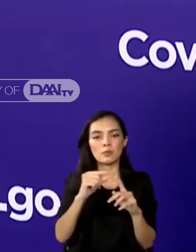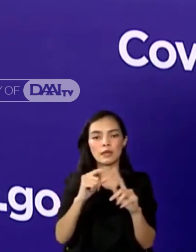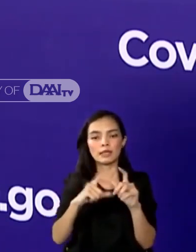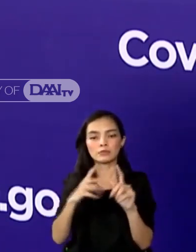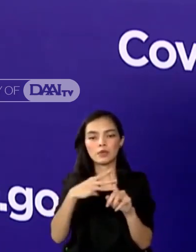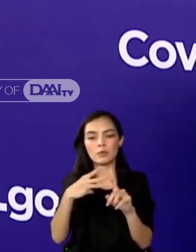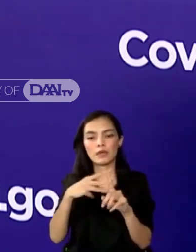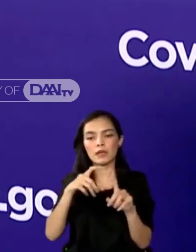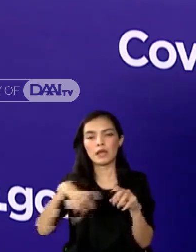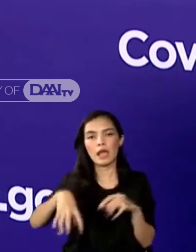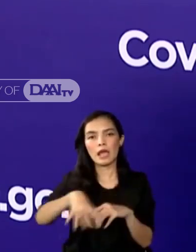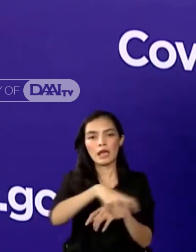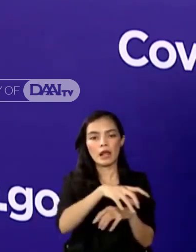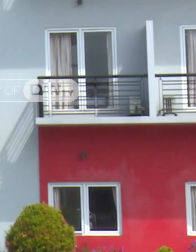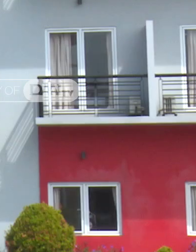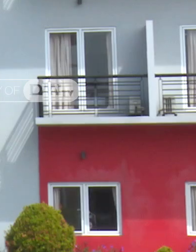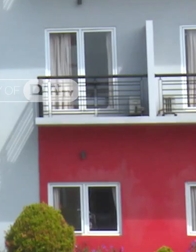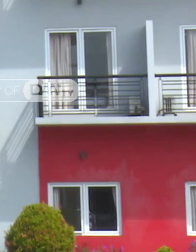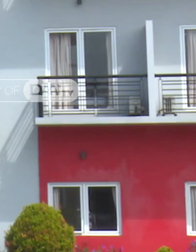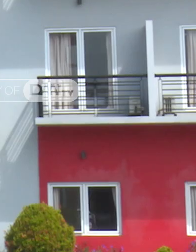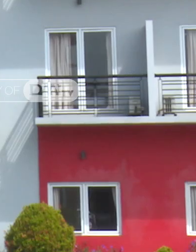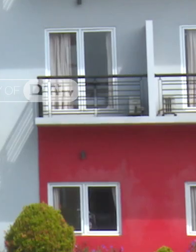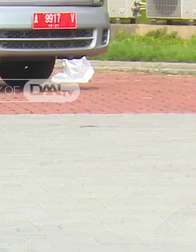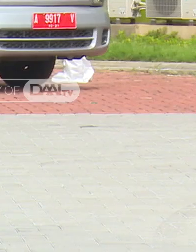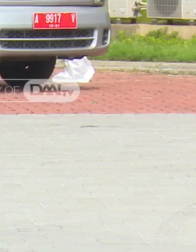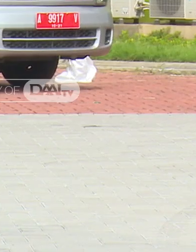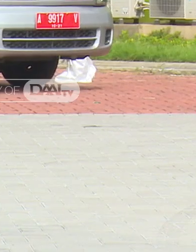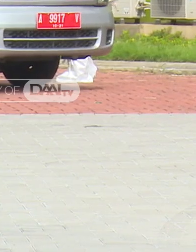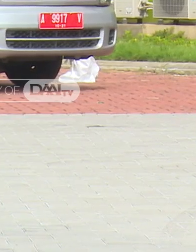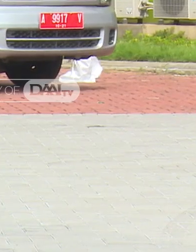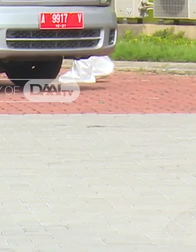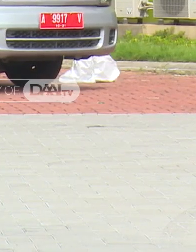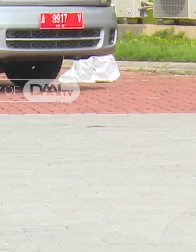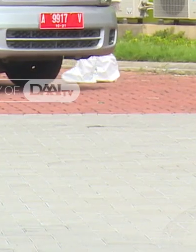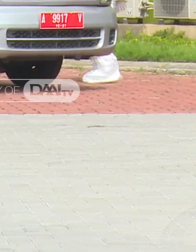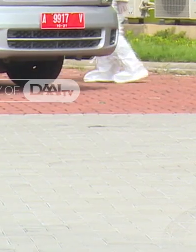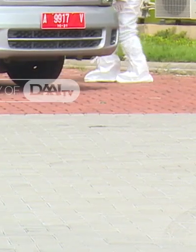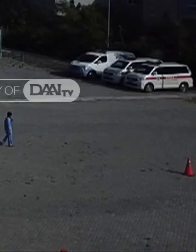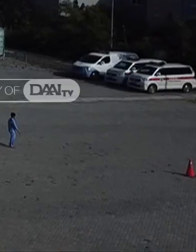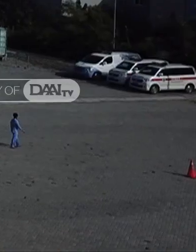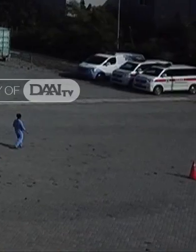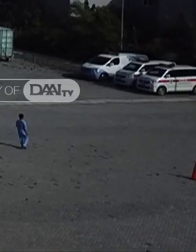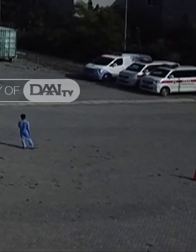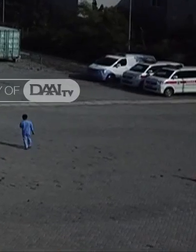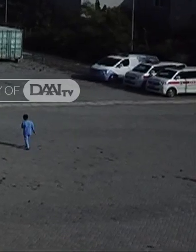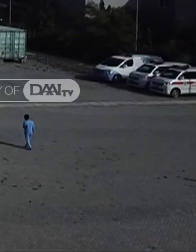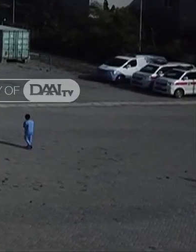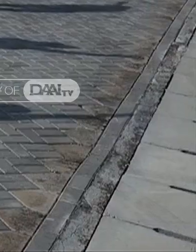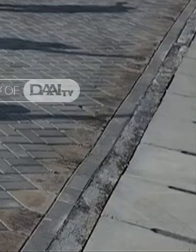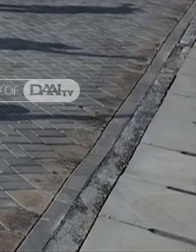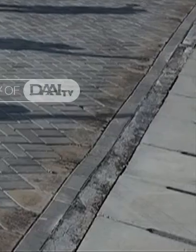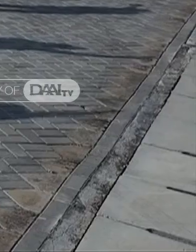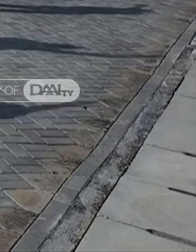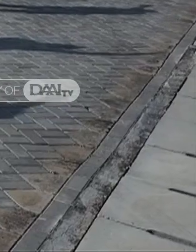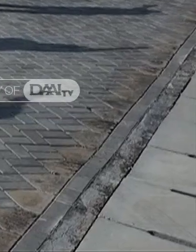Sakit Swasta Indonesia atau ARSI mengatakan, kondisi pasien COVID-19 di beberapa rumah sakit swasta juga menunjukkan angka